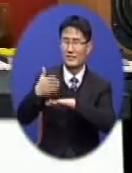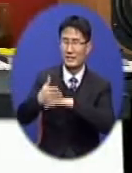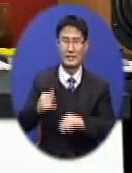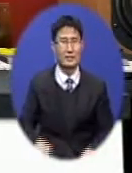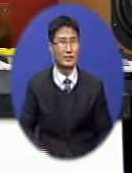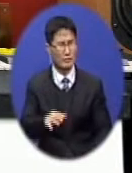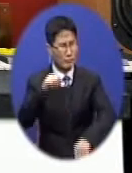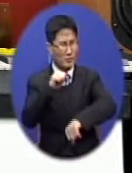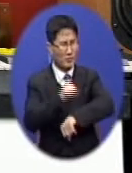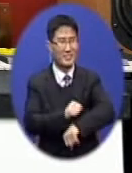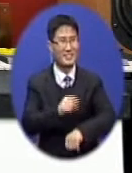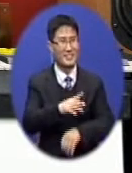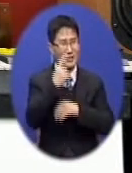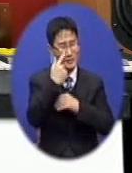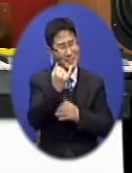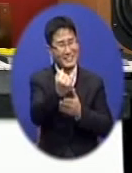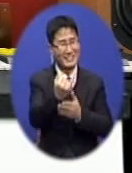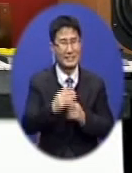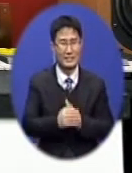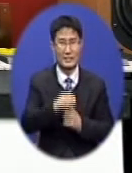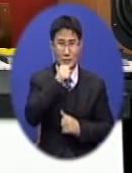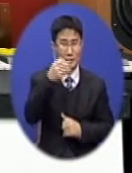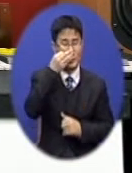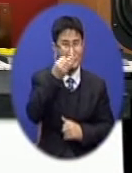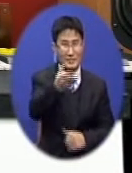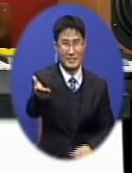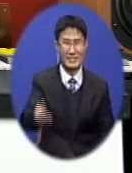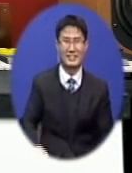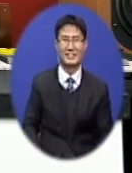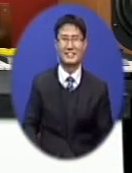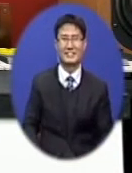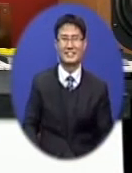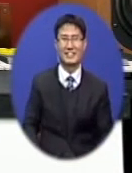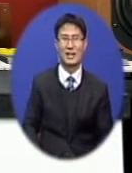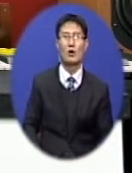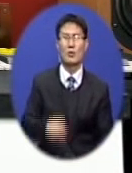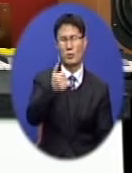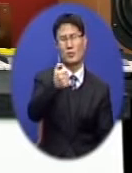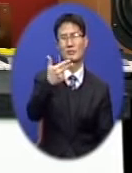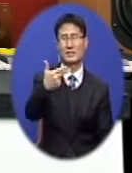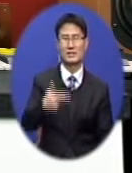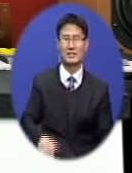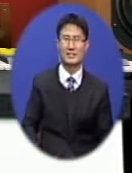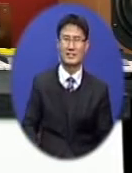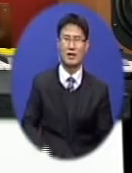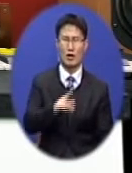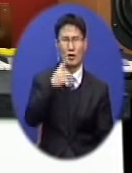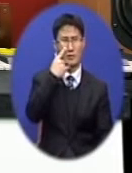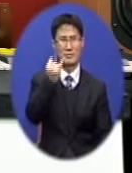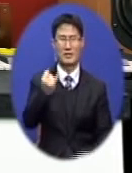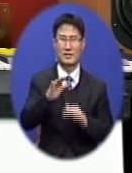아이고 잘하셨습니다. 네. 어머니 점수 보겠습니다. 점수 보여주세요. 아, 57표. 이